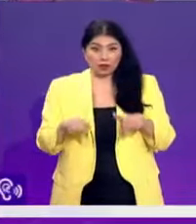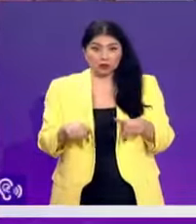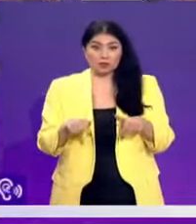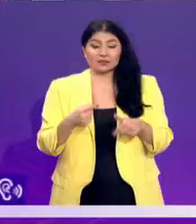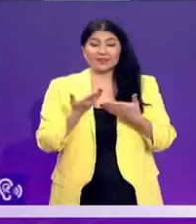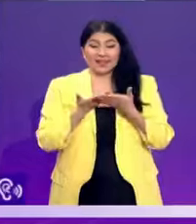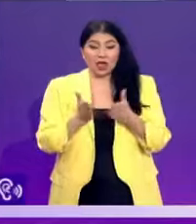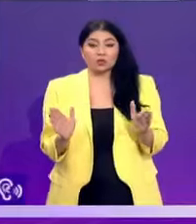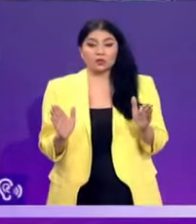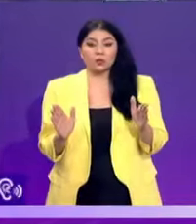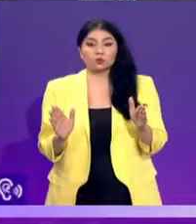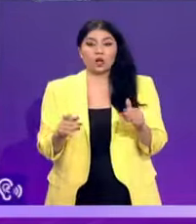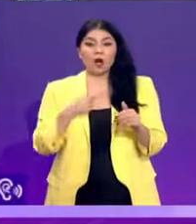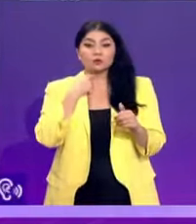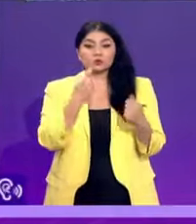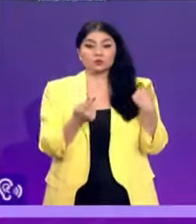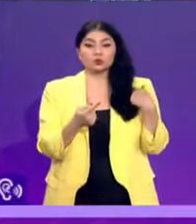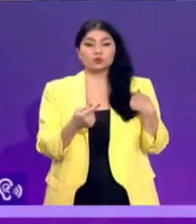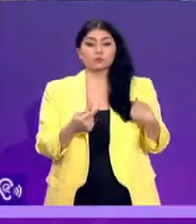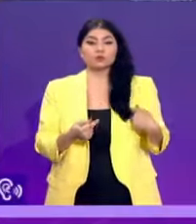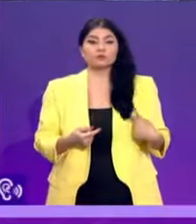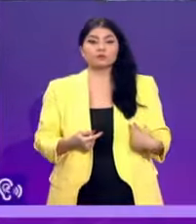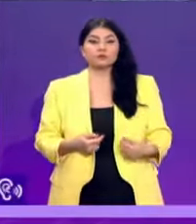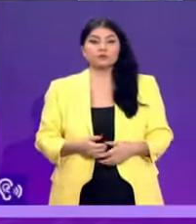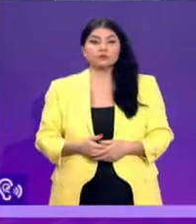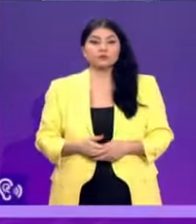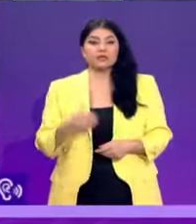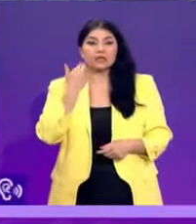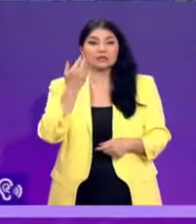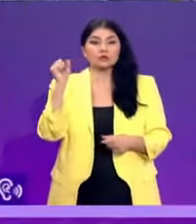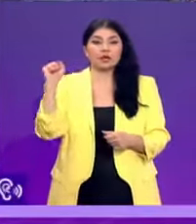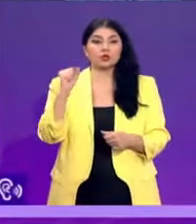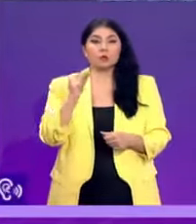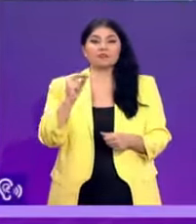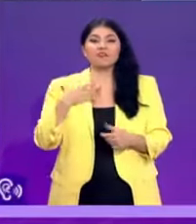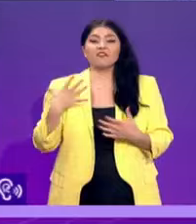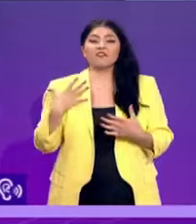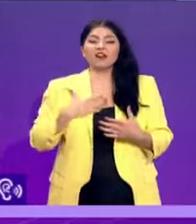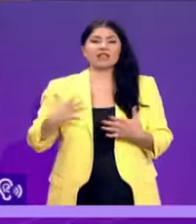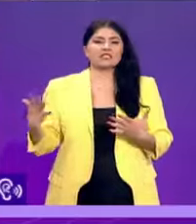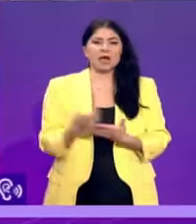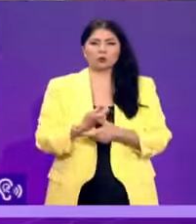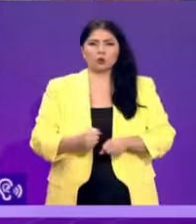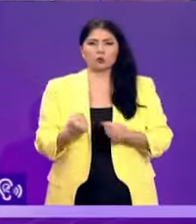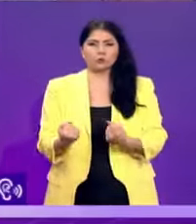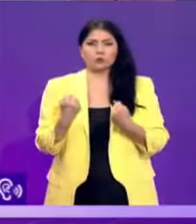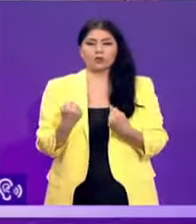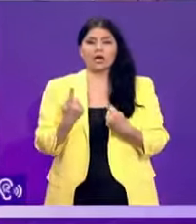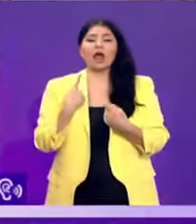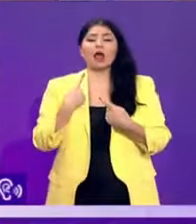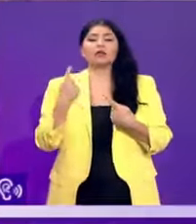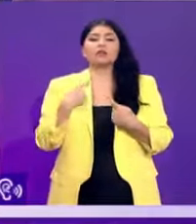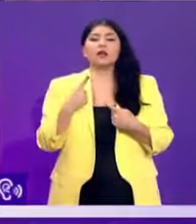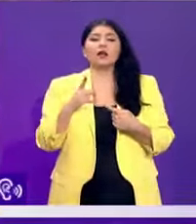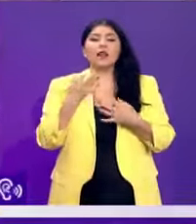bun început m-am poziționat și am spus că atunci când PSD-ul vrea să ia toată puterea, democrația în România este în